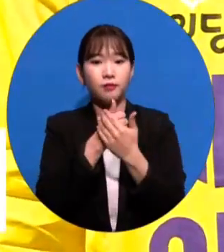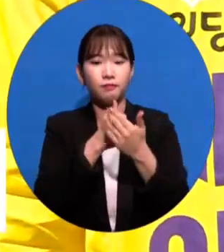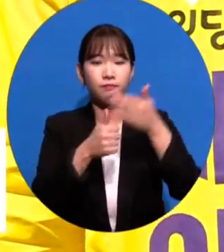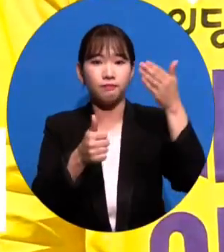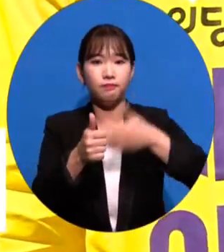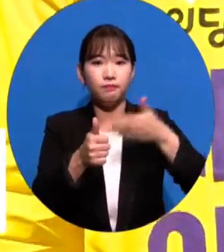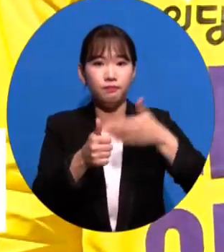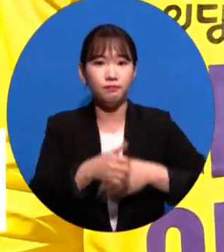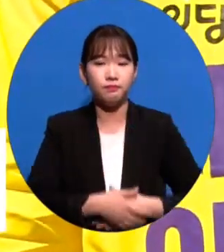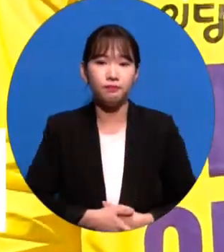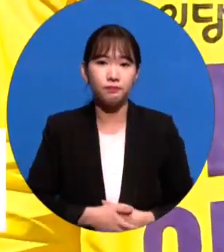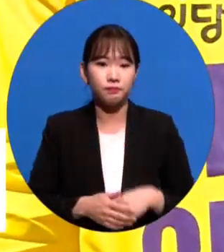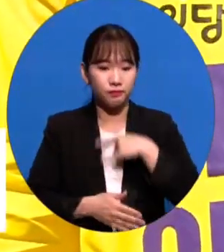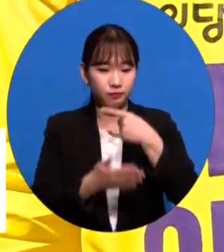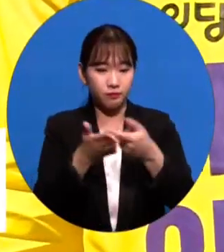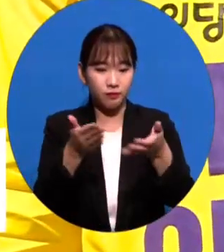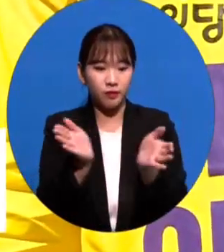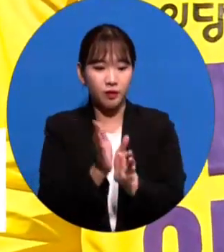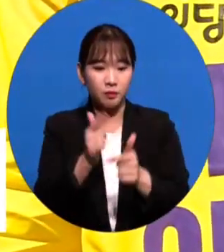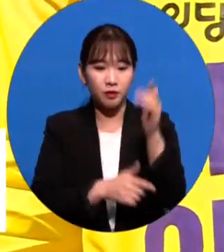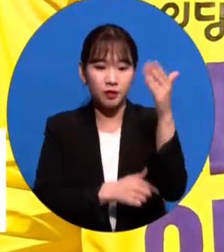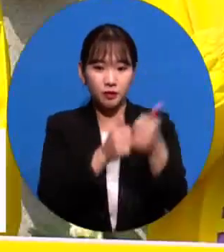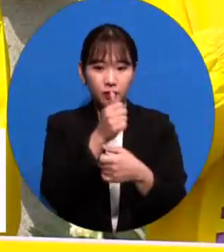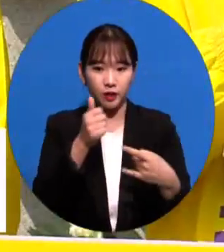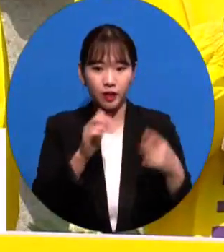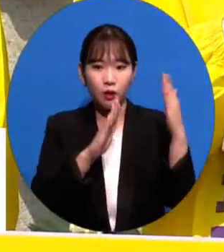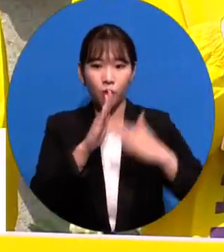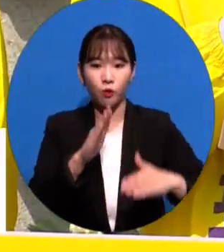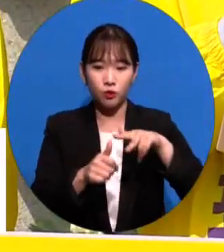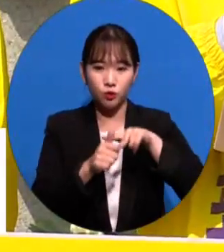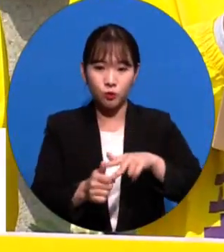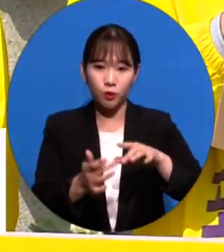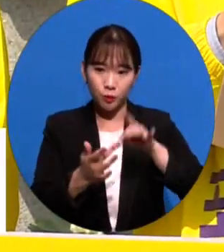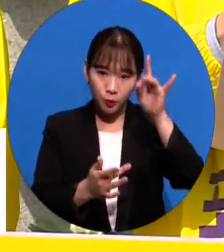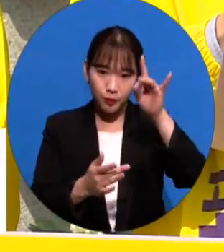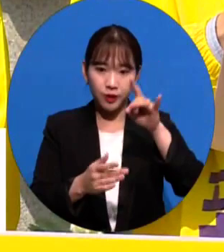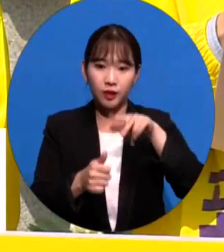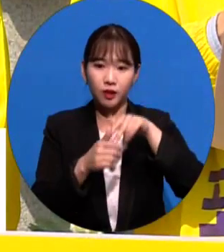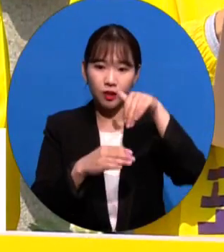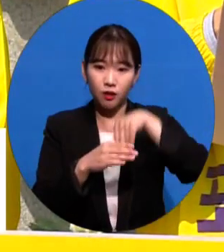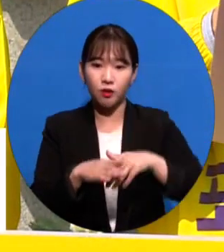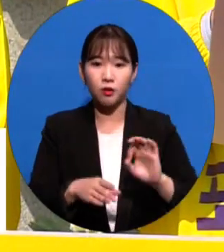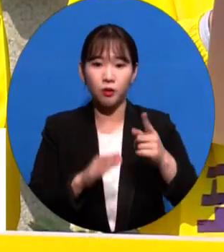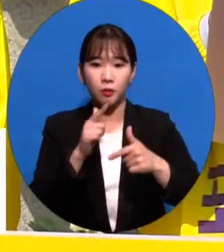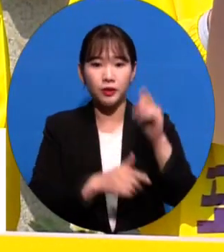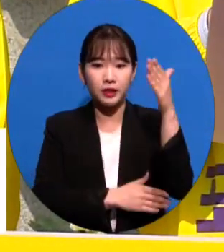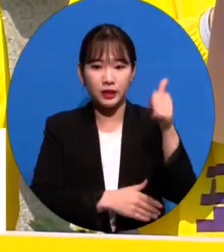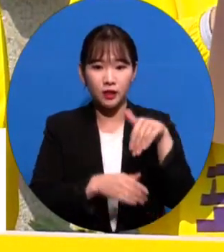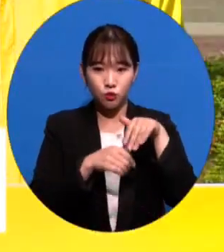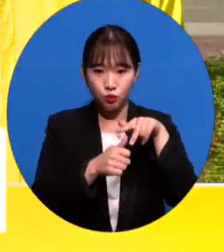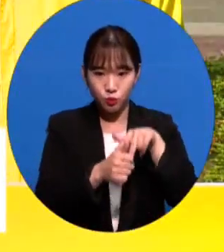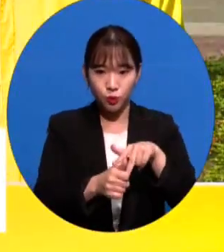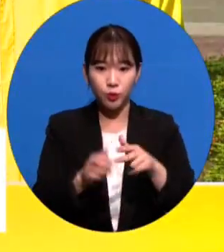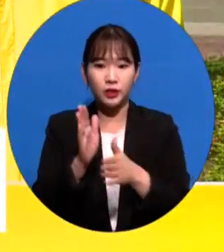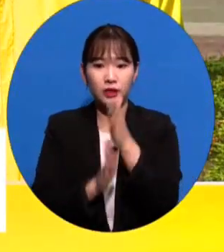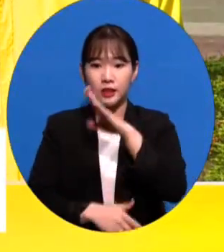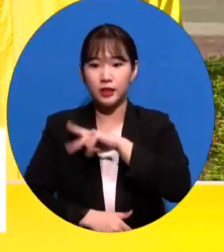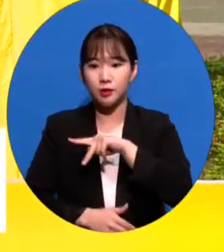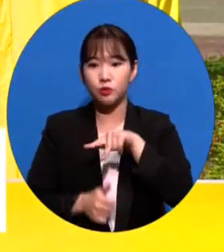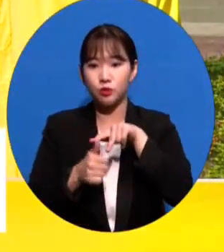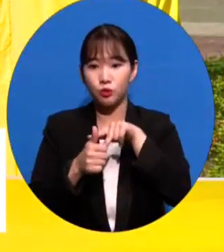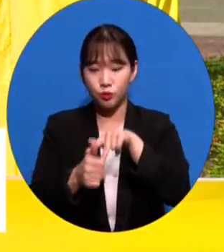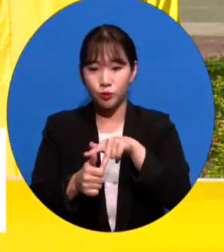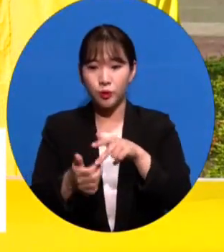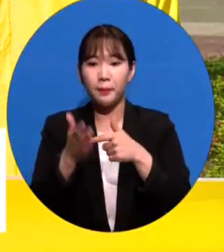호소했습니다. 정의당 목포시위원회는 공직 후보 선출 선거를 통해 목포시장 후보와 시의원 후보 등을